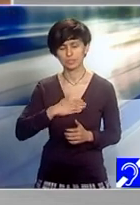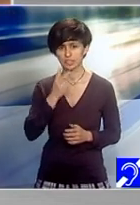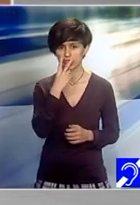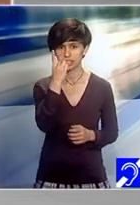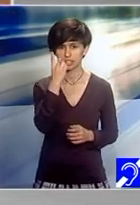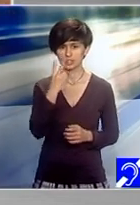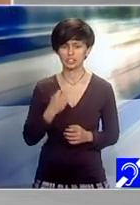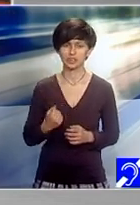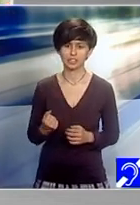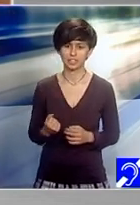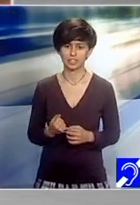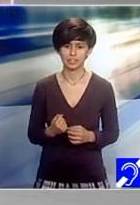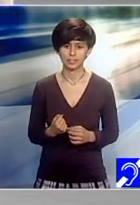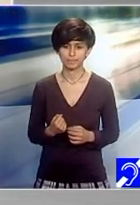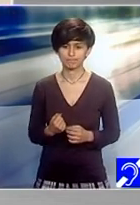puțin,